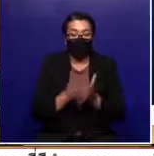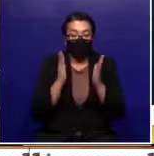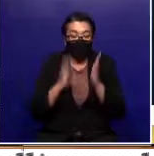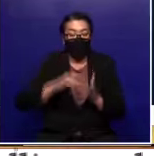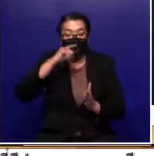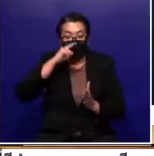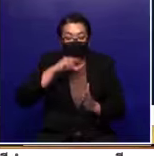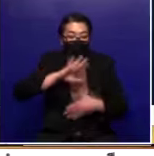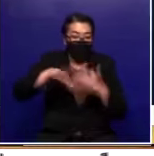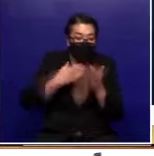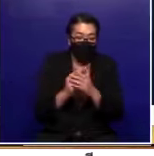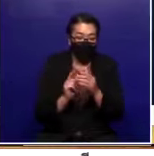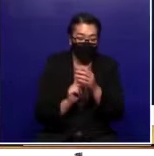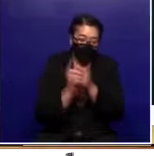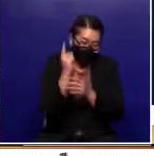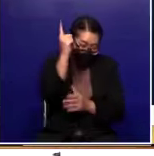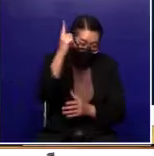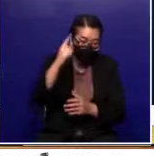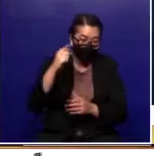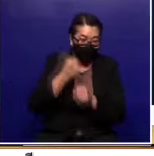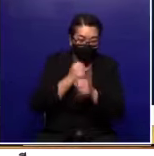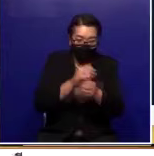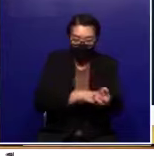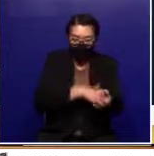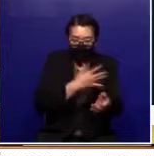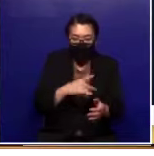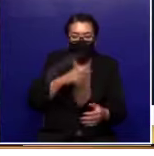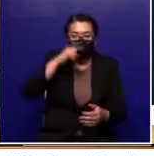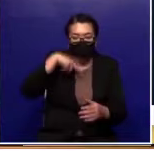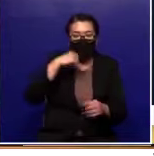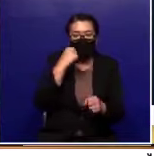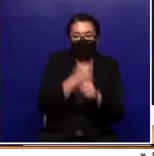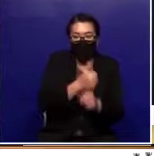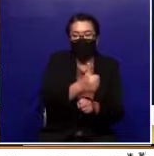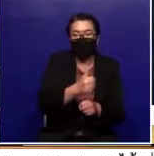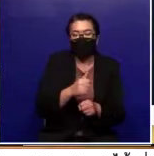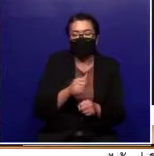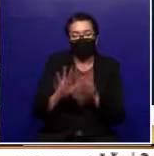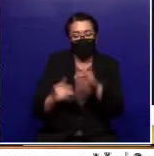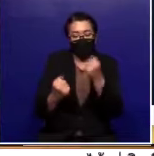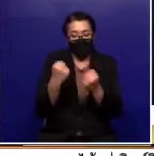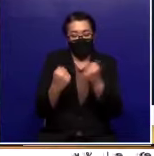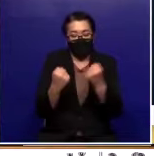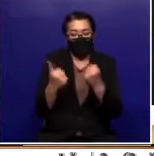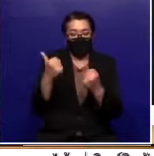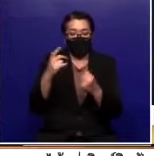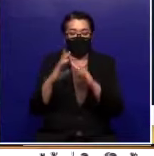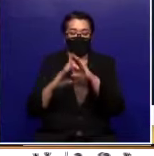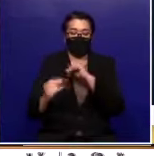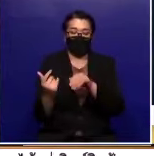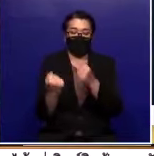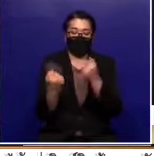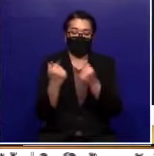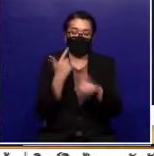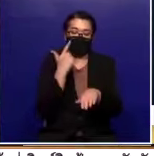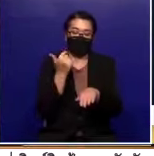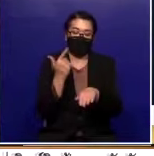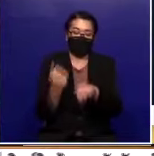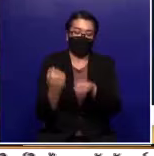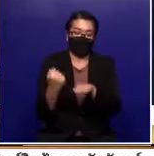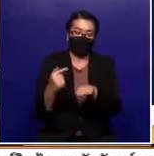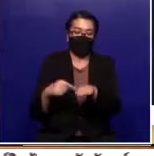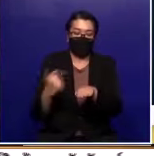ำบั้งไฟมาเป็นร้อยปีมันก็ทำได้นะท่านประธานครับเราก็ทำรถยนต์ยี่ห้อ VMC มาก่อนนะรุ่นช้างเหยียบก็เคย